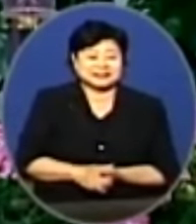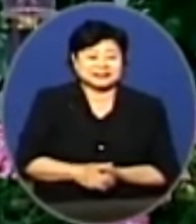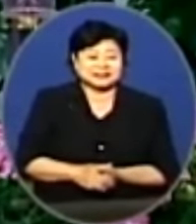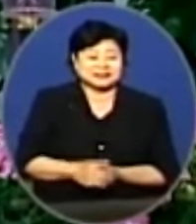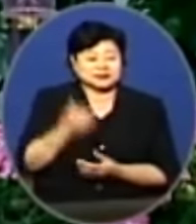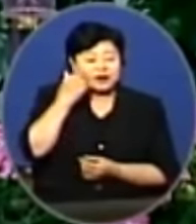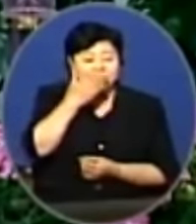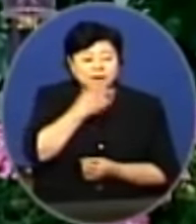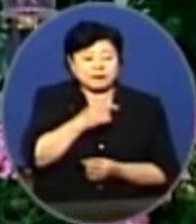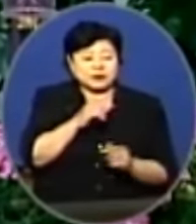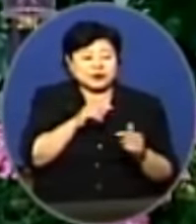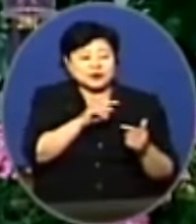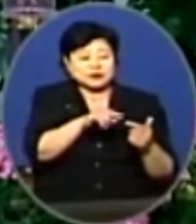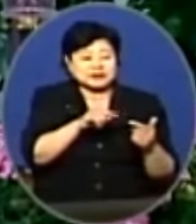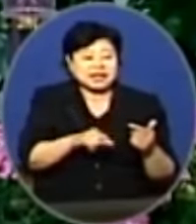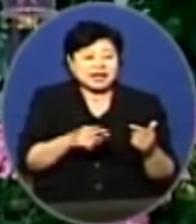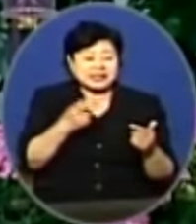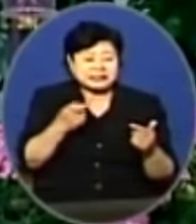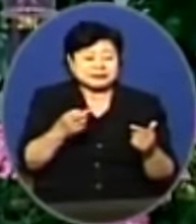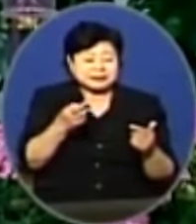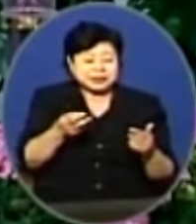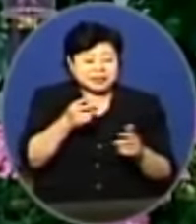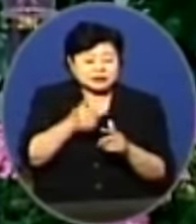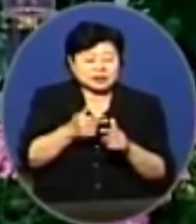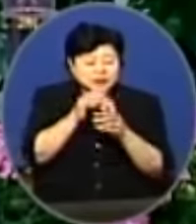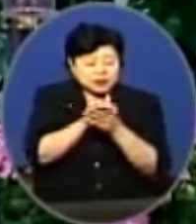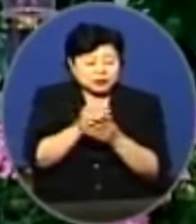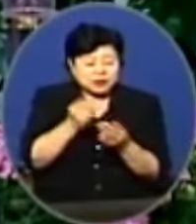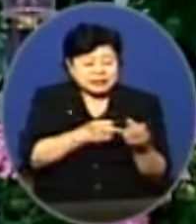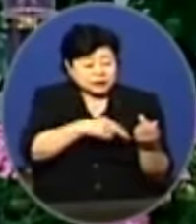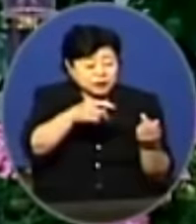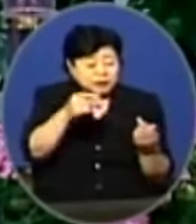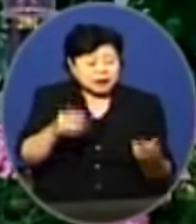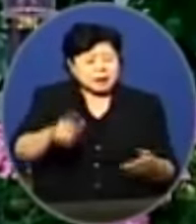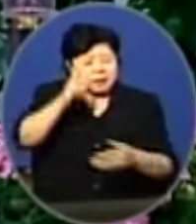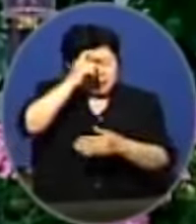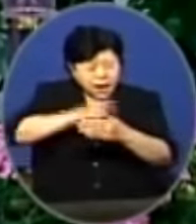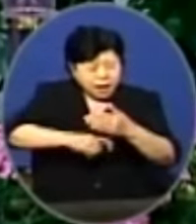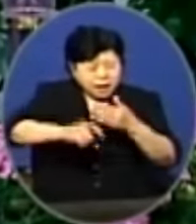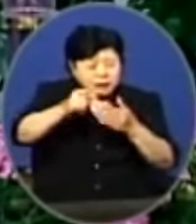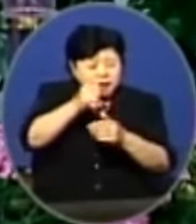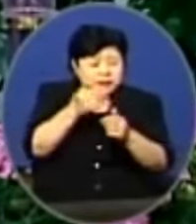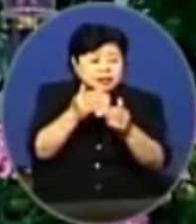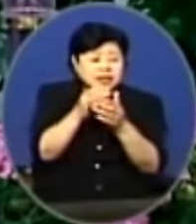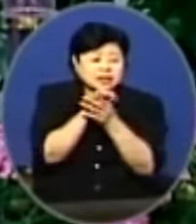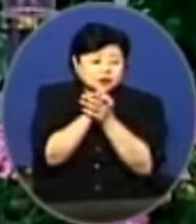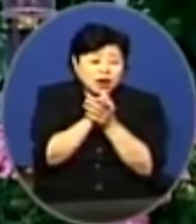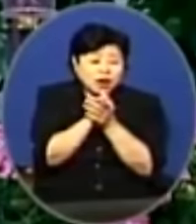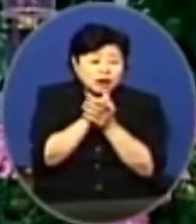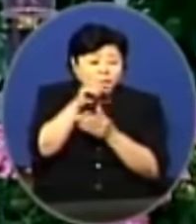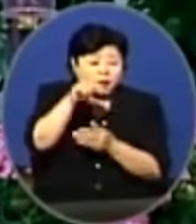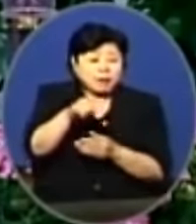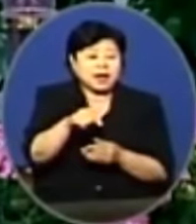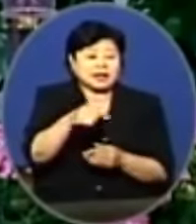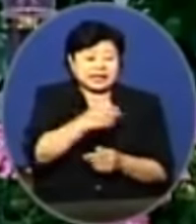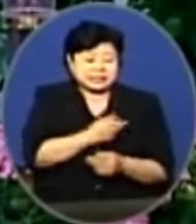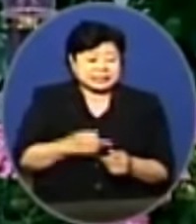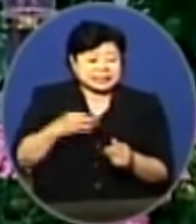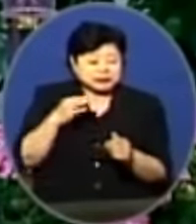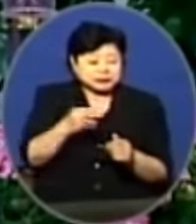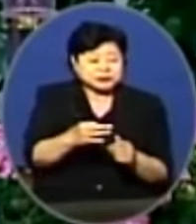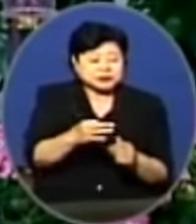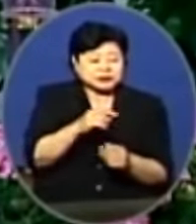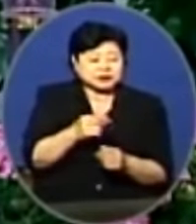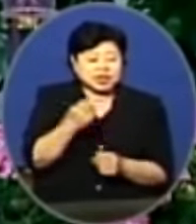누가복음 6장 12절로 13절에 예수께서 기도하러 산으로 가서 밤이 맞도록 하나님께 기도하시고 밖으로 그 제자들을 불러서 그